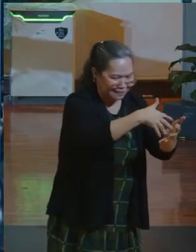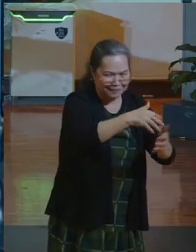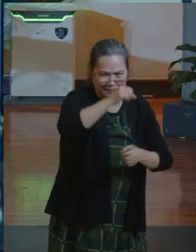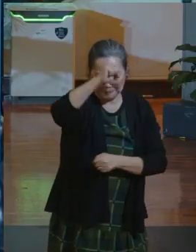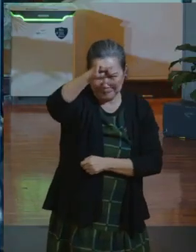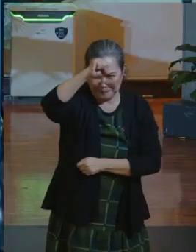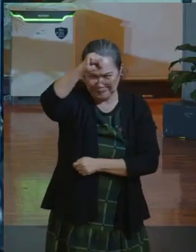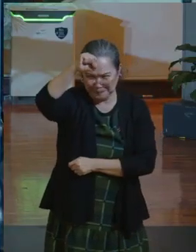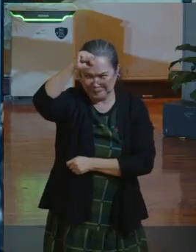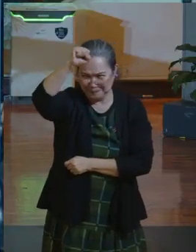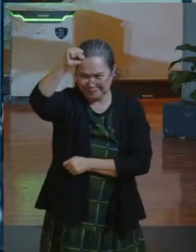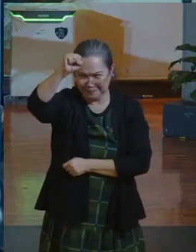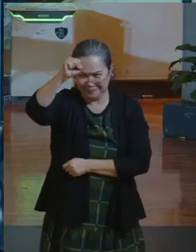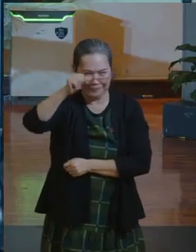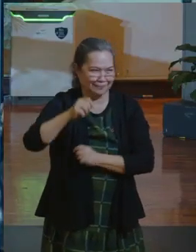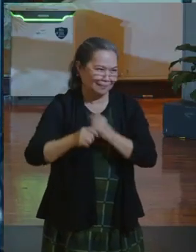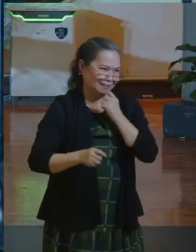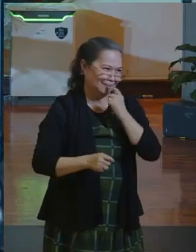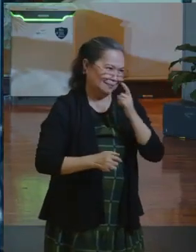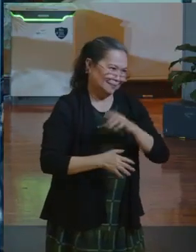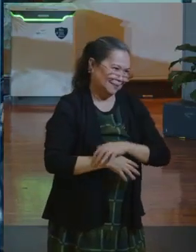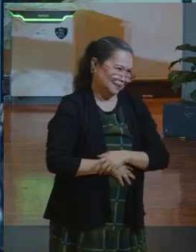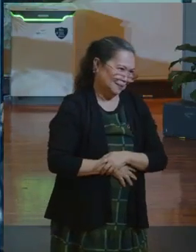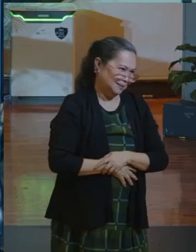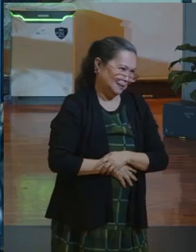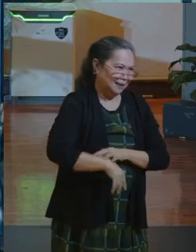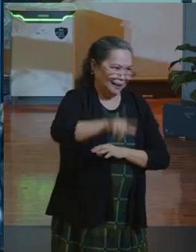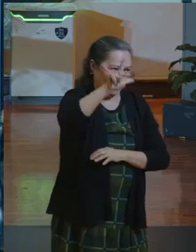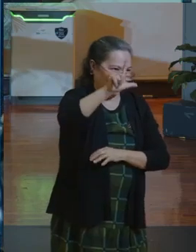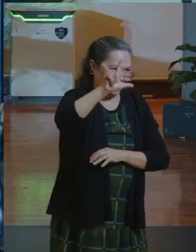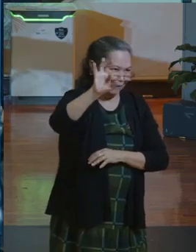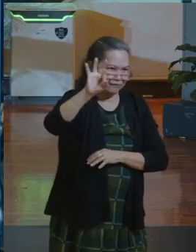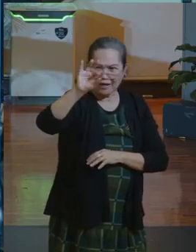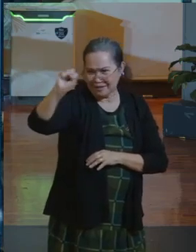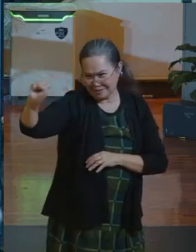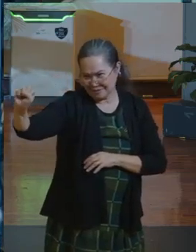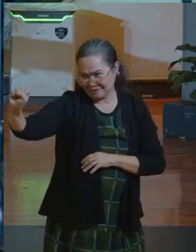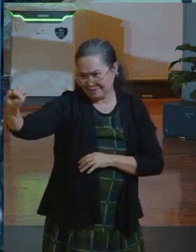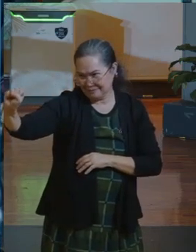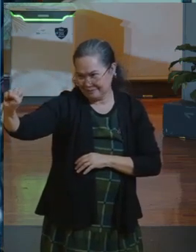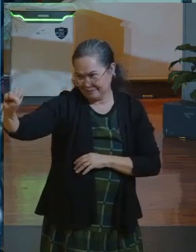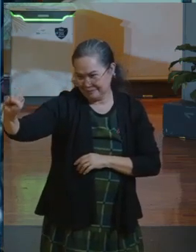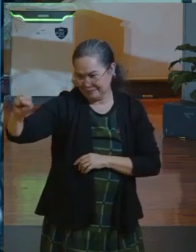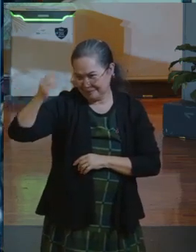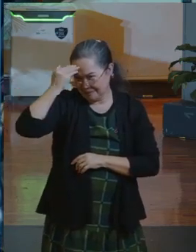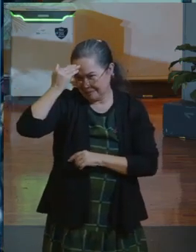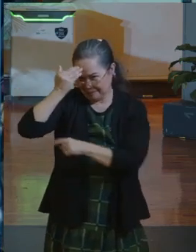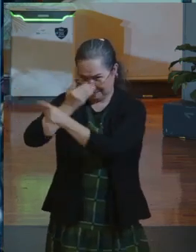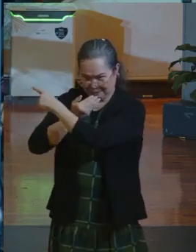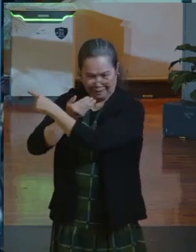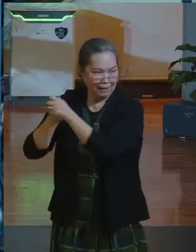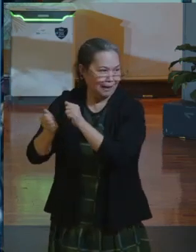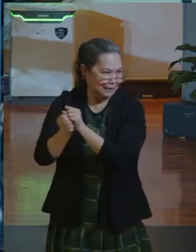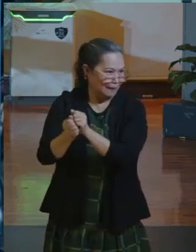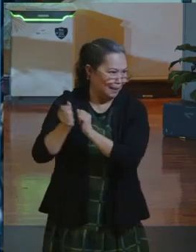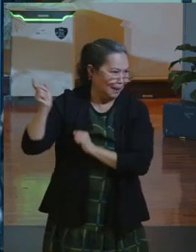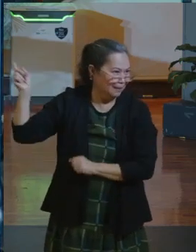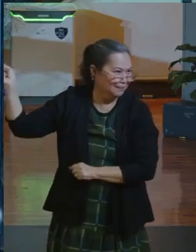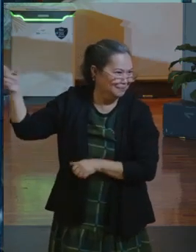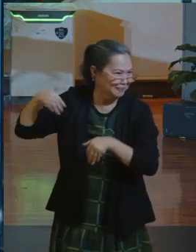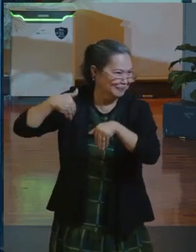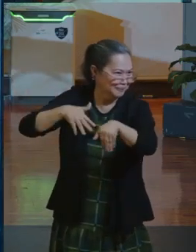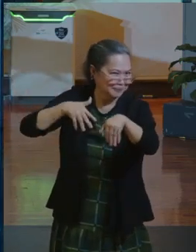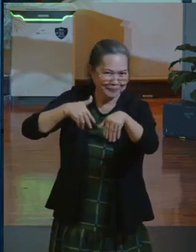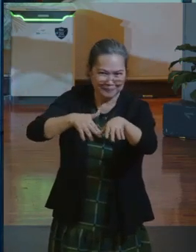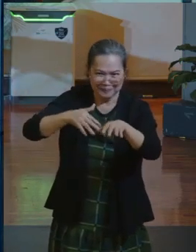sambayana. The League of Filipino Students. Kaya po alam yan dahil kasapi po pa siya. So